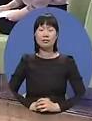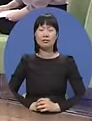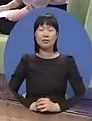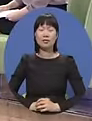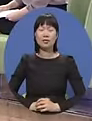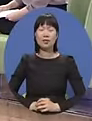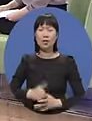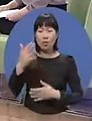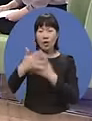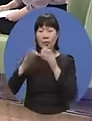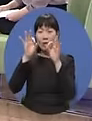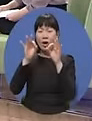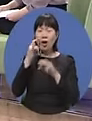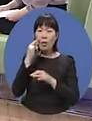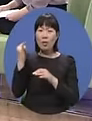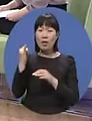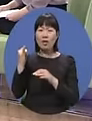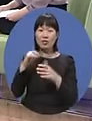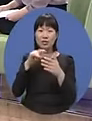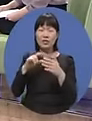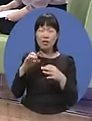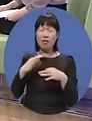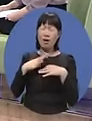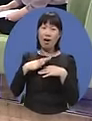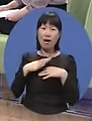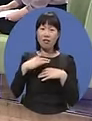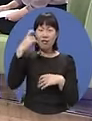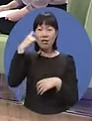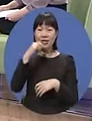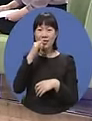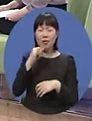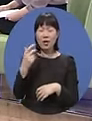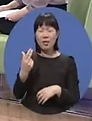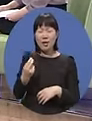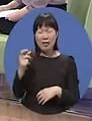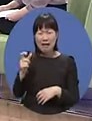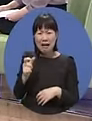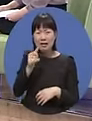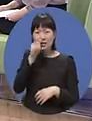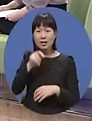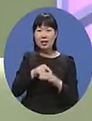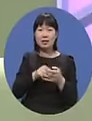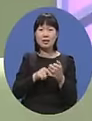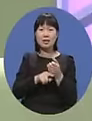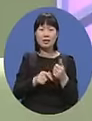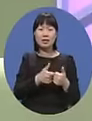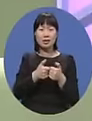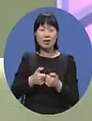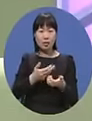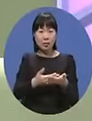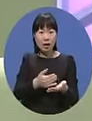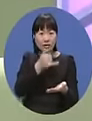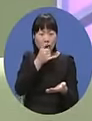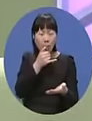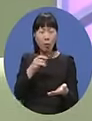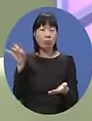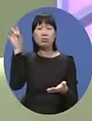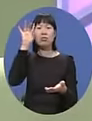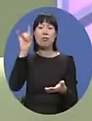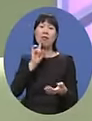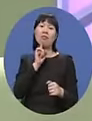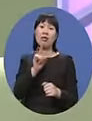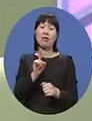어머, 화면 보신 엄마들 중에서 깜짝 놀라신 분 있을 것 같아요. 변비 때문에 고생을 하고 있는데 심리 상담을 받는다? 네. 이게 의외였던 것